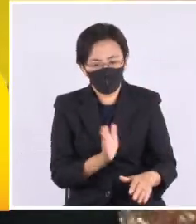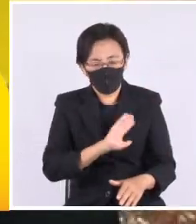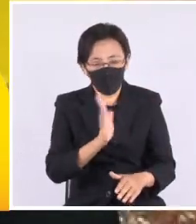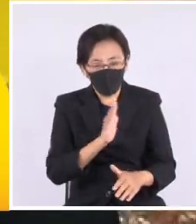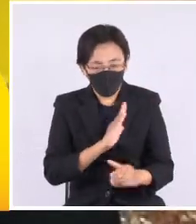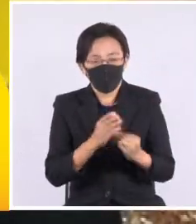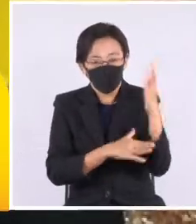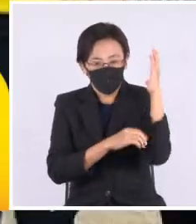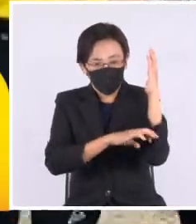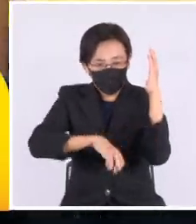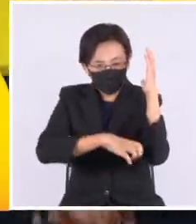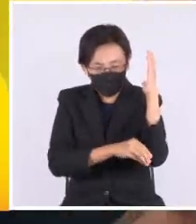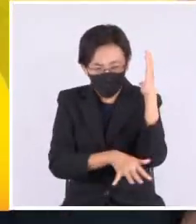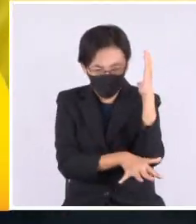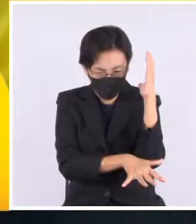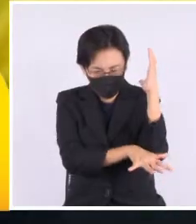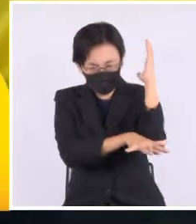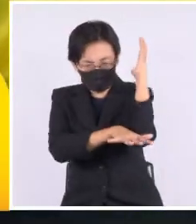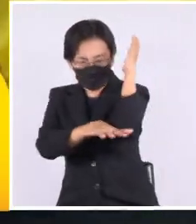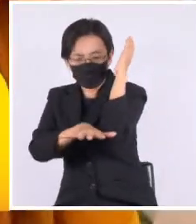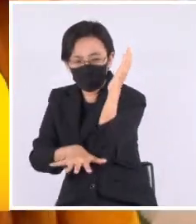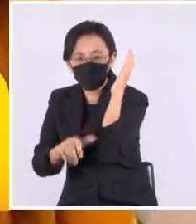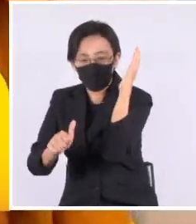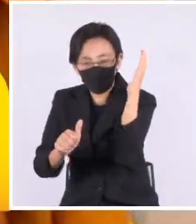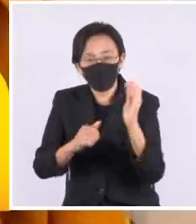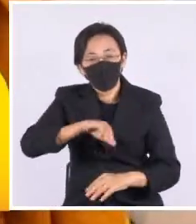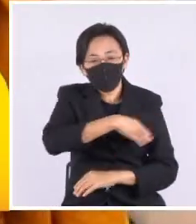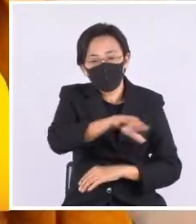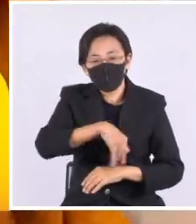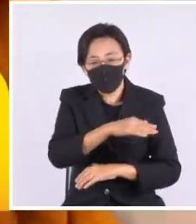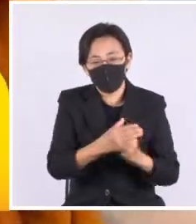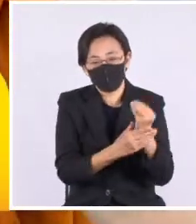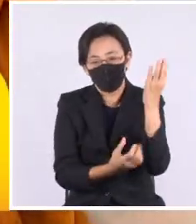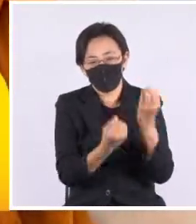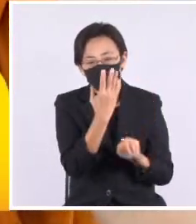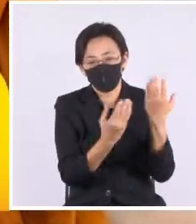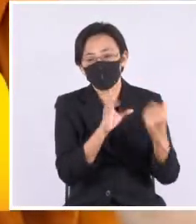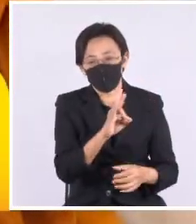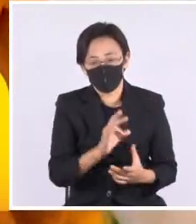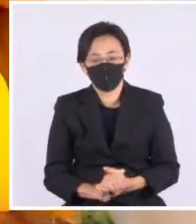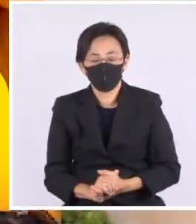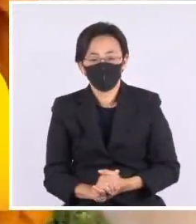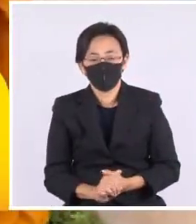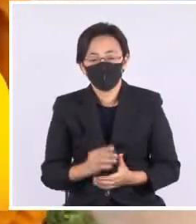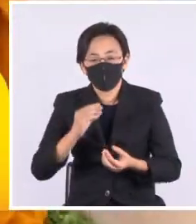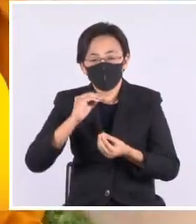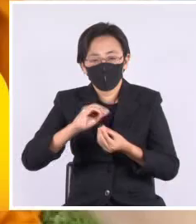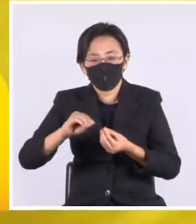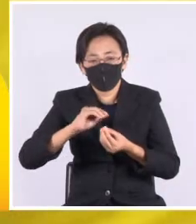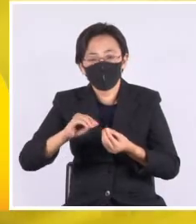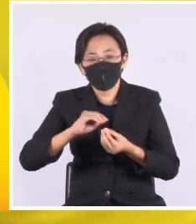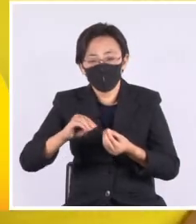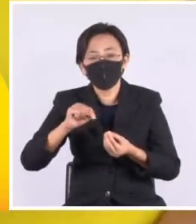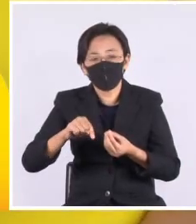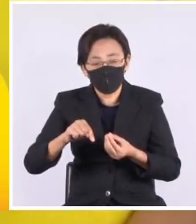อนุรักษ์ต้นไม้ใหญ่เอาไว้นี่ส่วนของอาจารย์นะคะทีนี้ทางจังหวัดฉะเชิงเทราว่าอย่างไรทางด้านของนายศรายุทธแก้ว